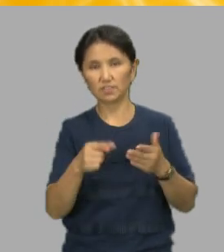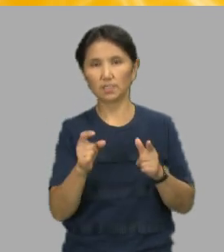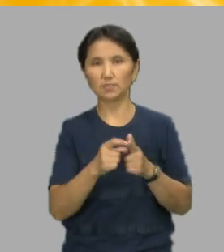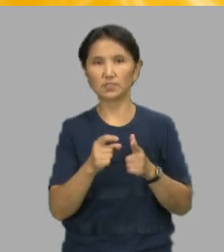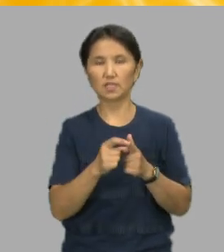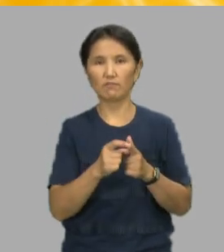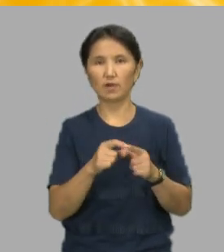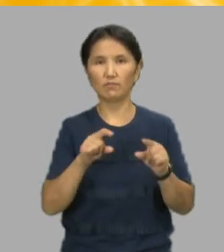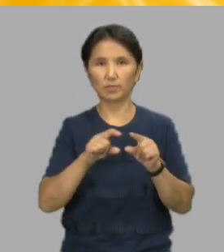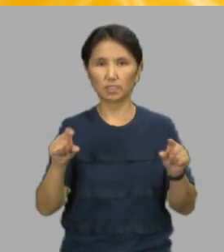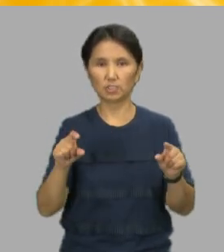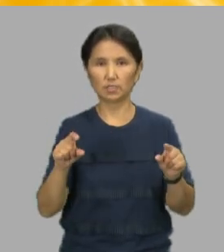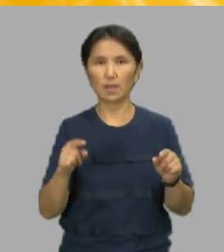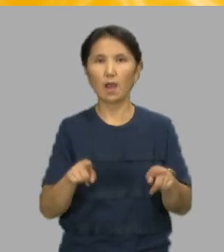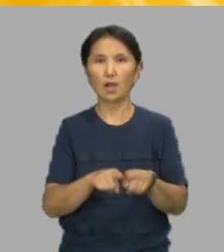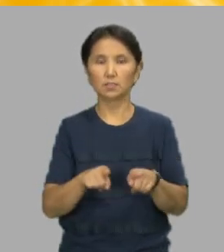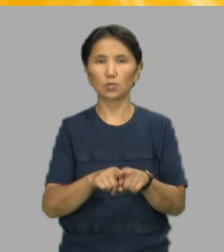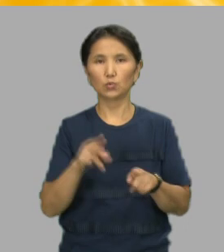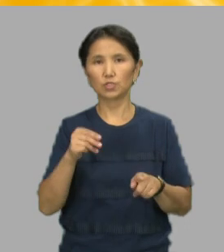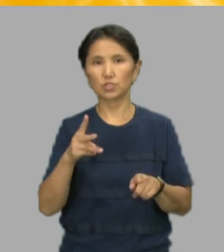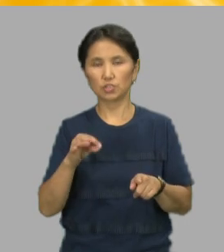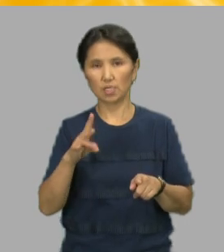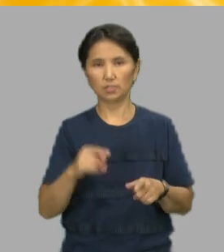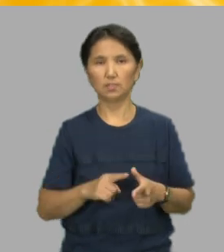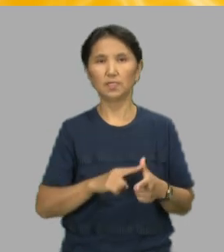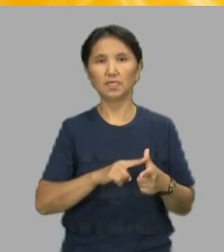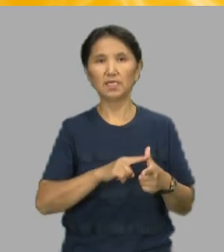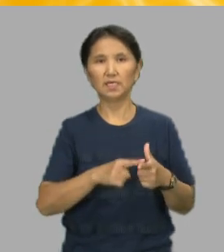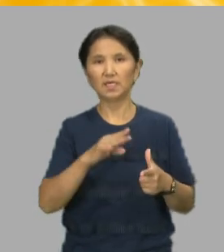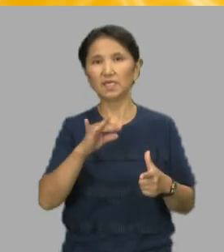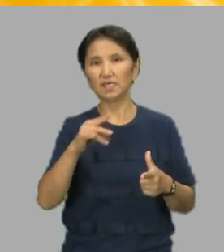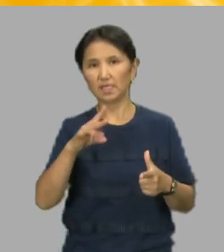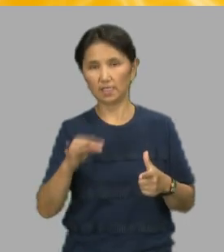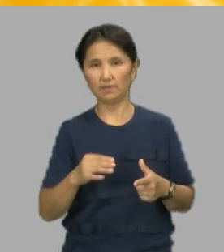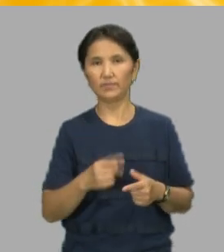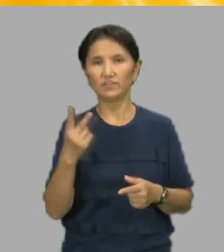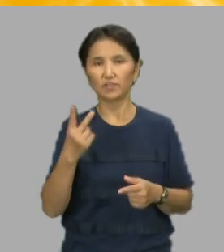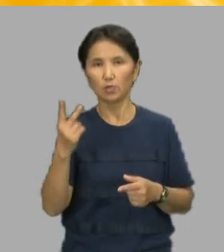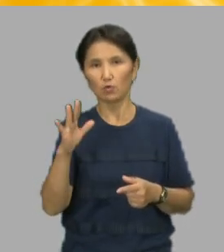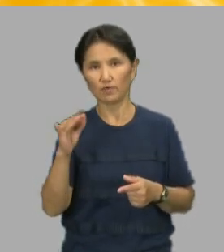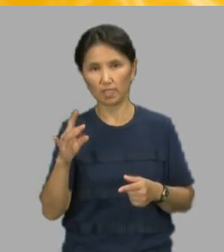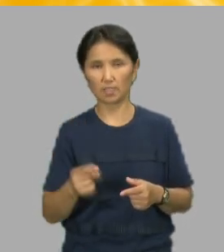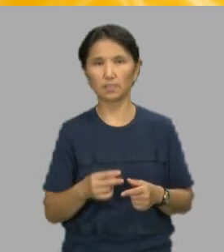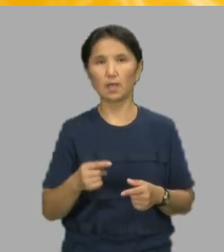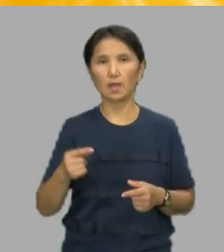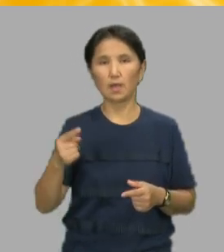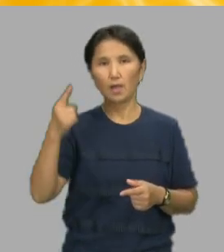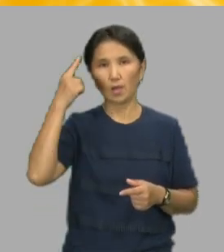к выделенным словам в предложение однородные члены. Или второй